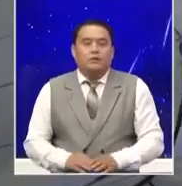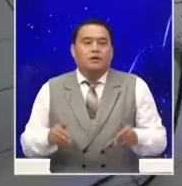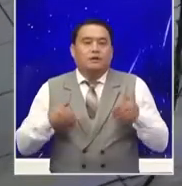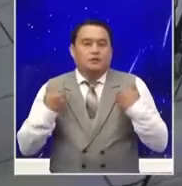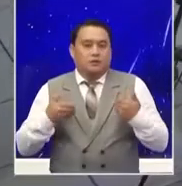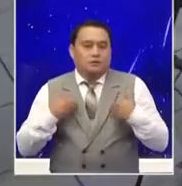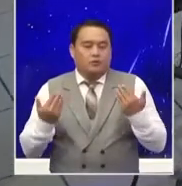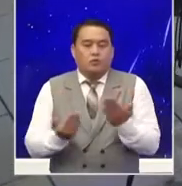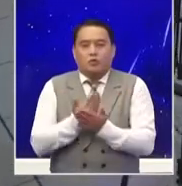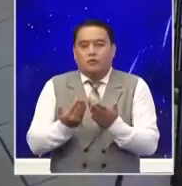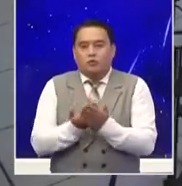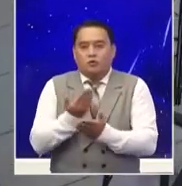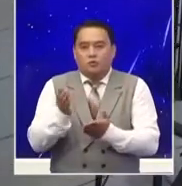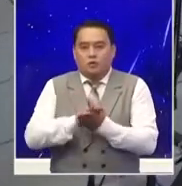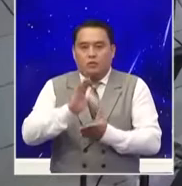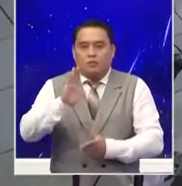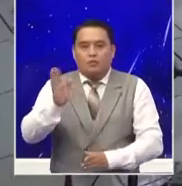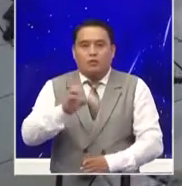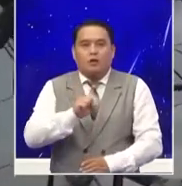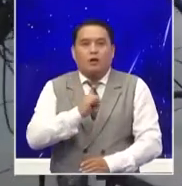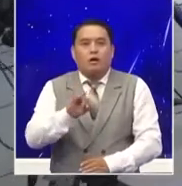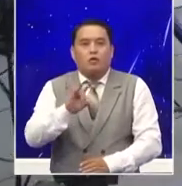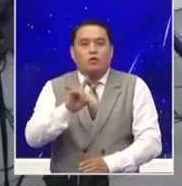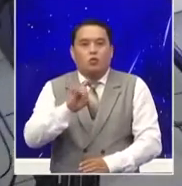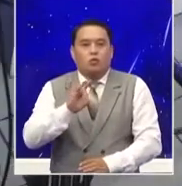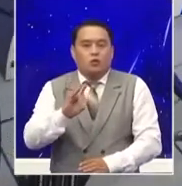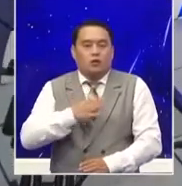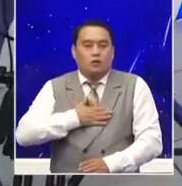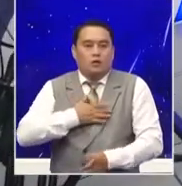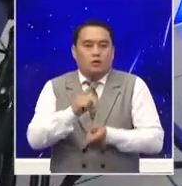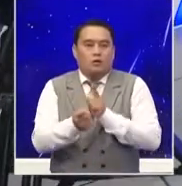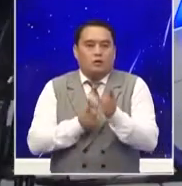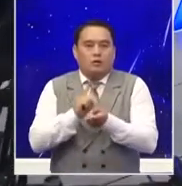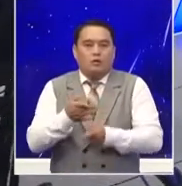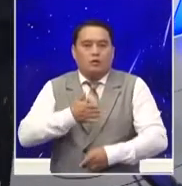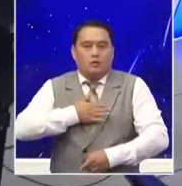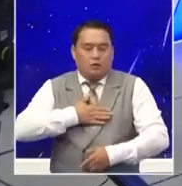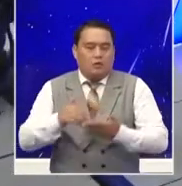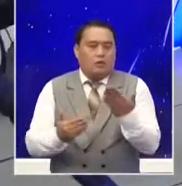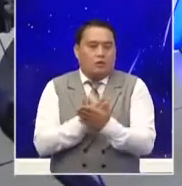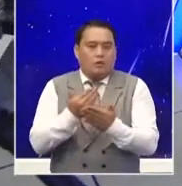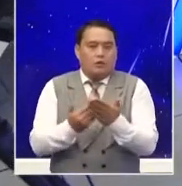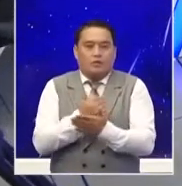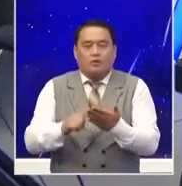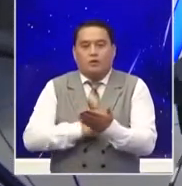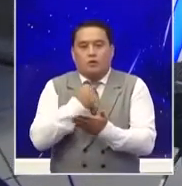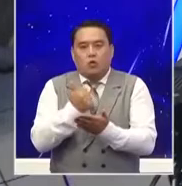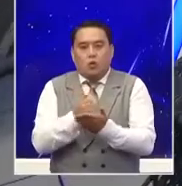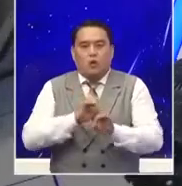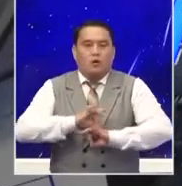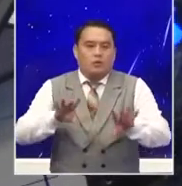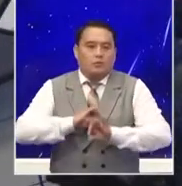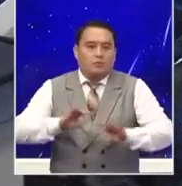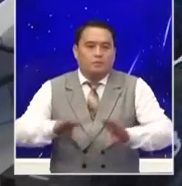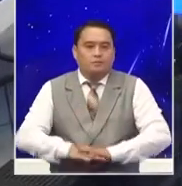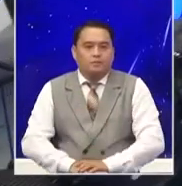Здравствуйте. В эфире телеканала ЖТСУ «Время новостей». В студии для вас работает Айнур Мирханова. Сурдоперевод обеспечивает Марат Жумабеков. В начале выпуска